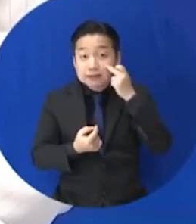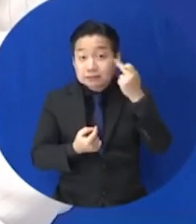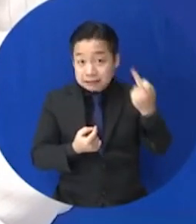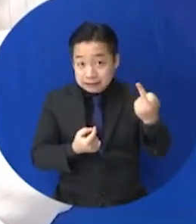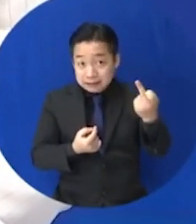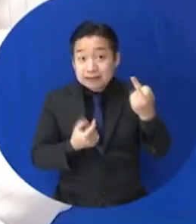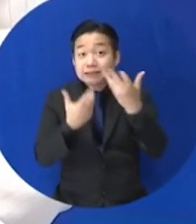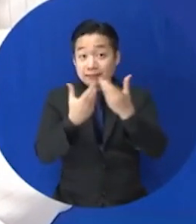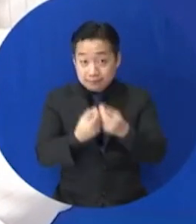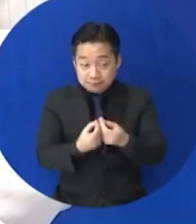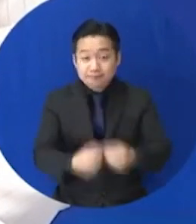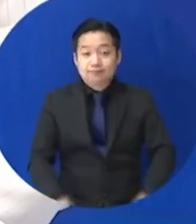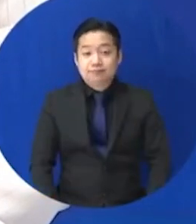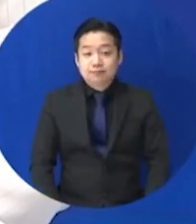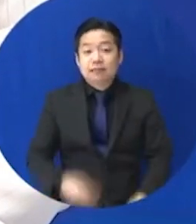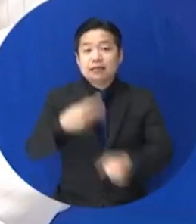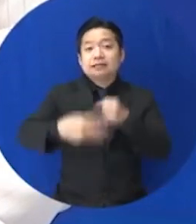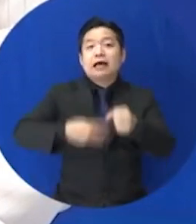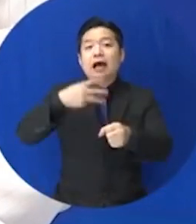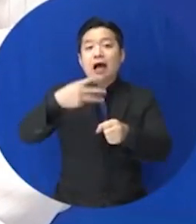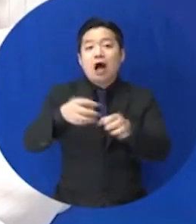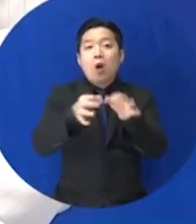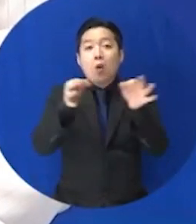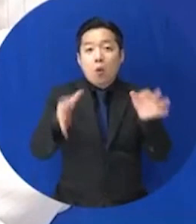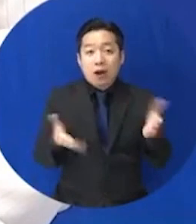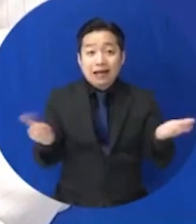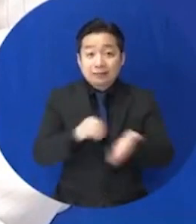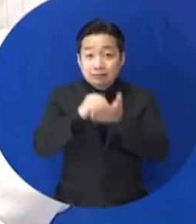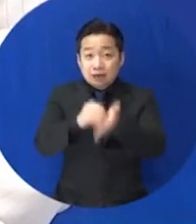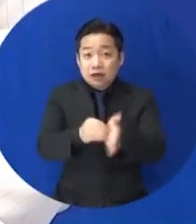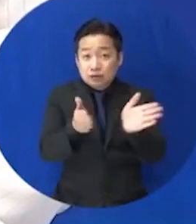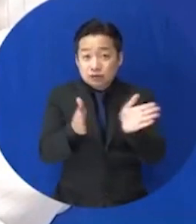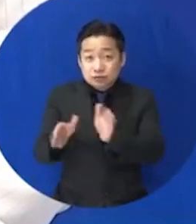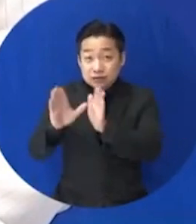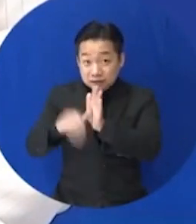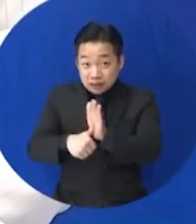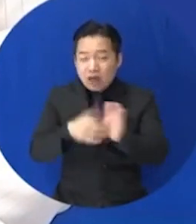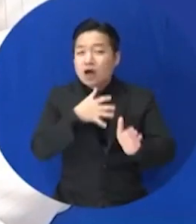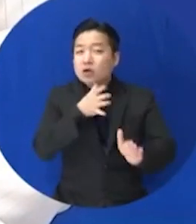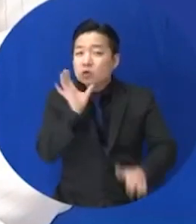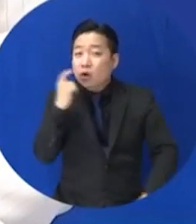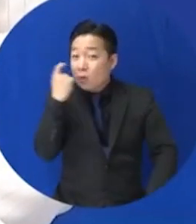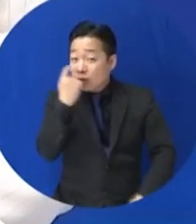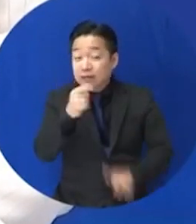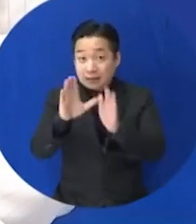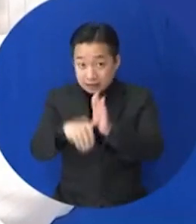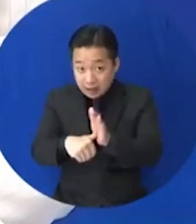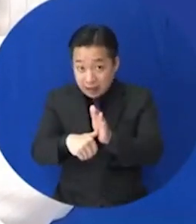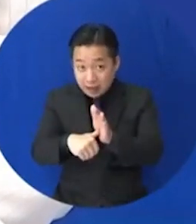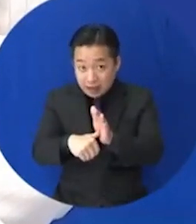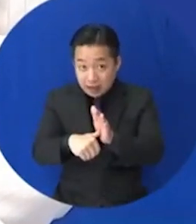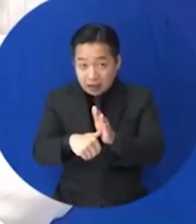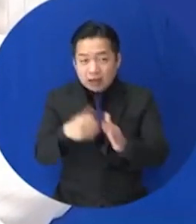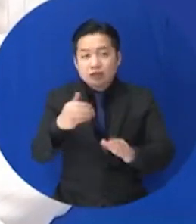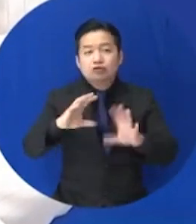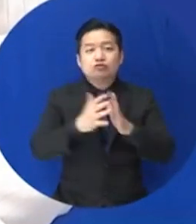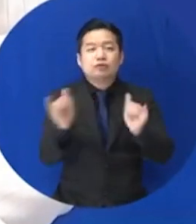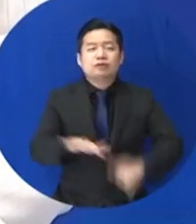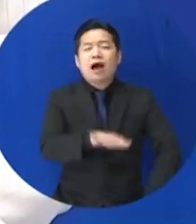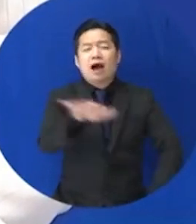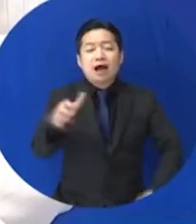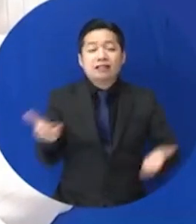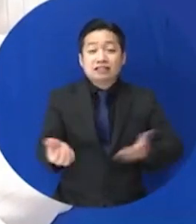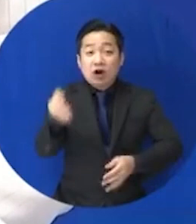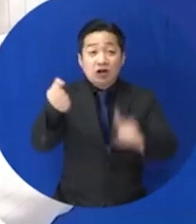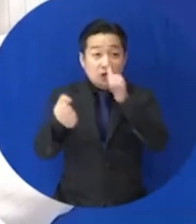12달 그러니까 3년간 취업 준비 시기, 직업 전환기, 노후 보장 시기 이렇게 전 국민 누구나 직업이 있든